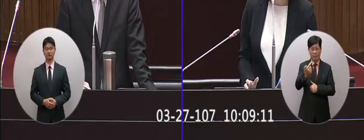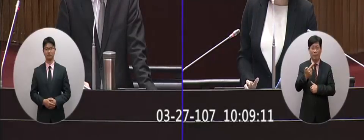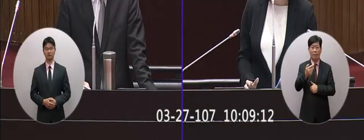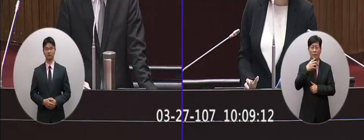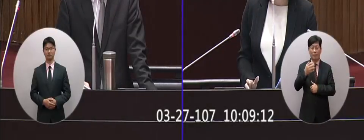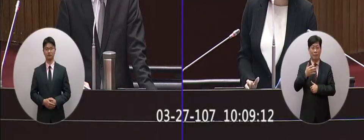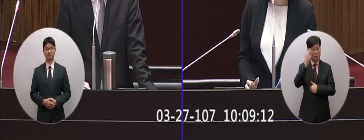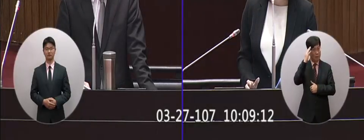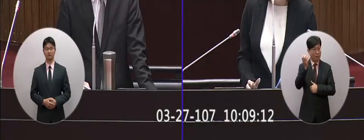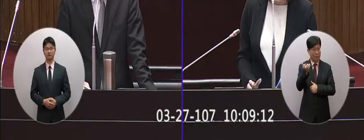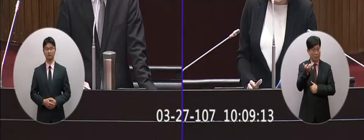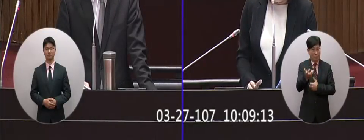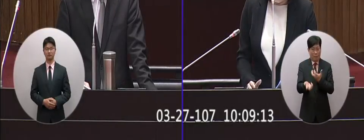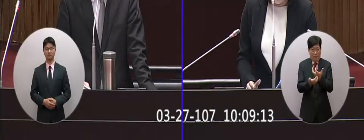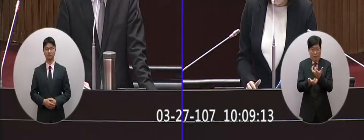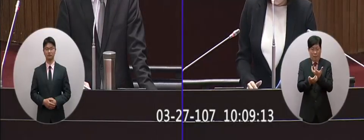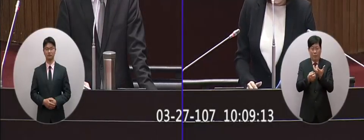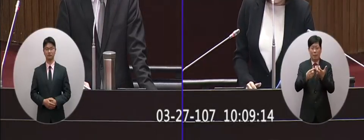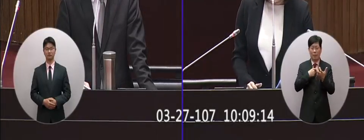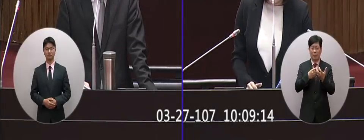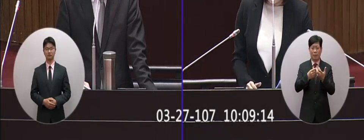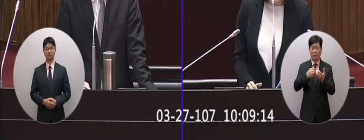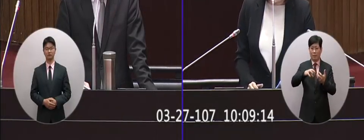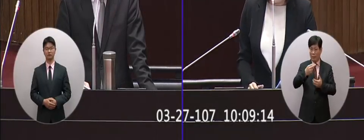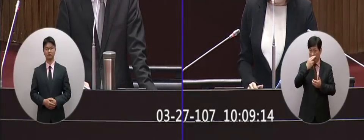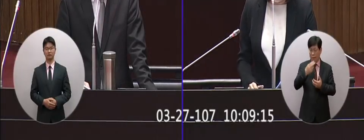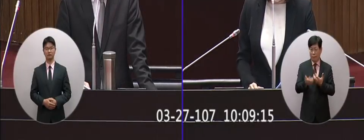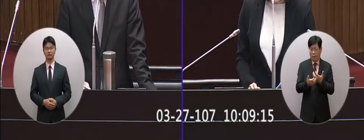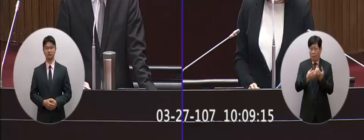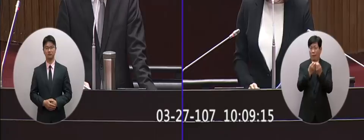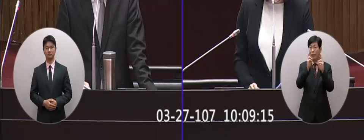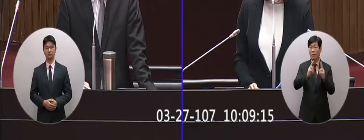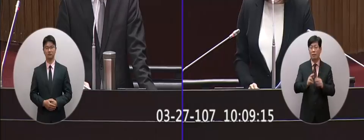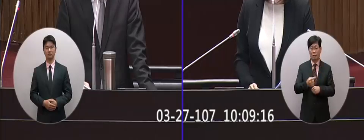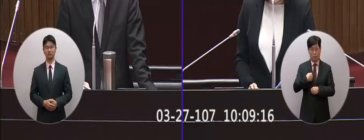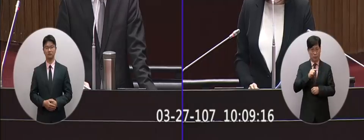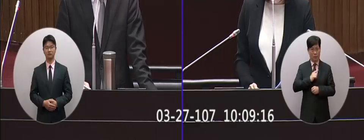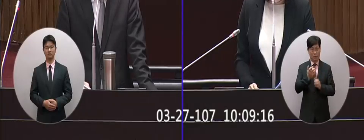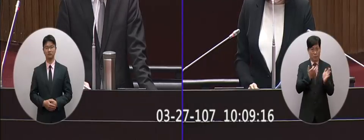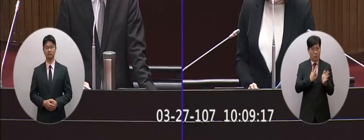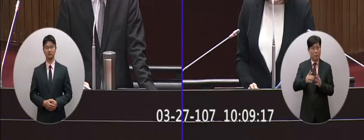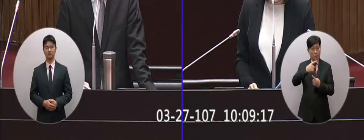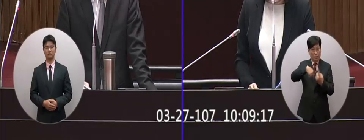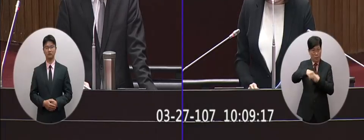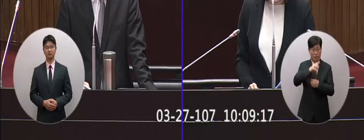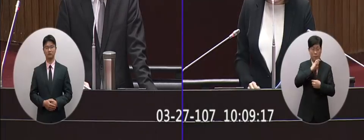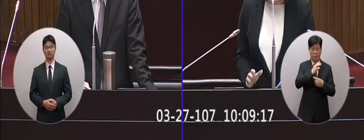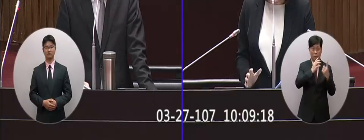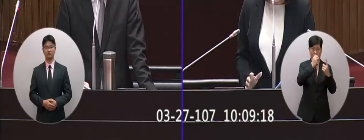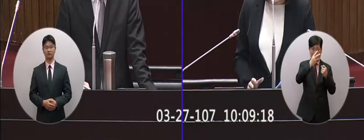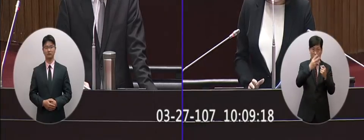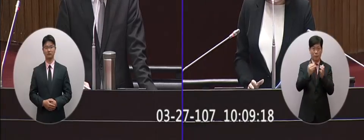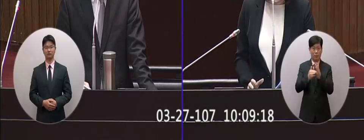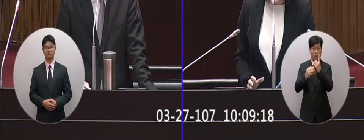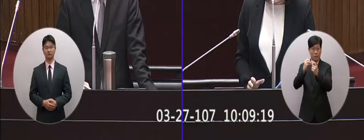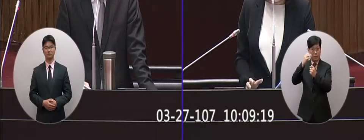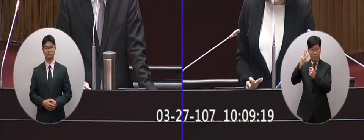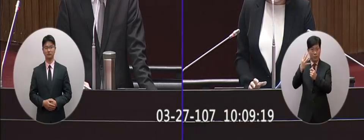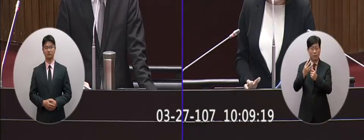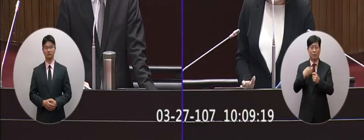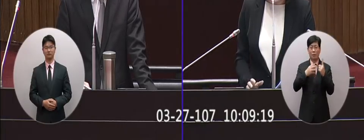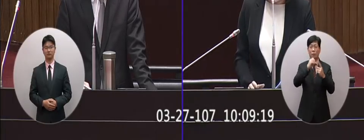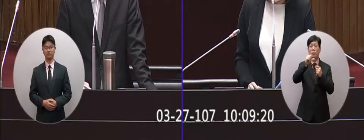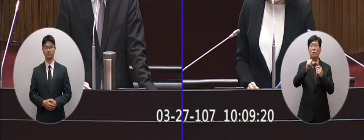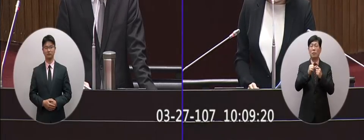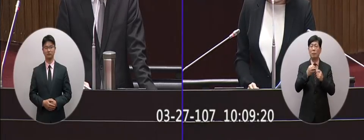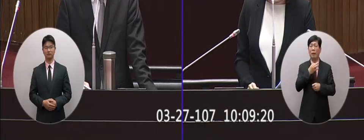的燃煤天然气，我们的备转容量率，我们先看看103年到104年，因为105年刚好